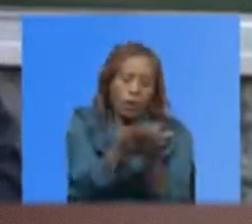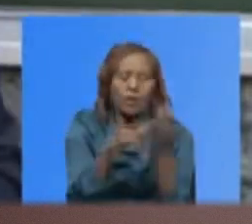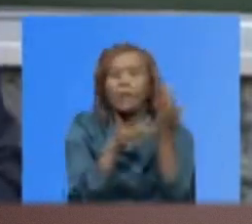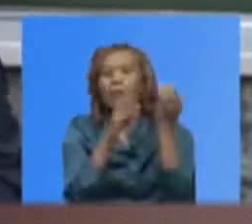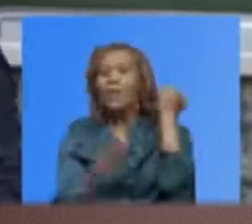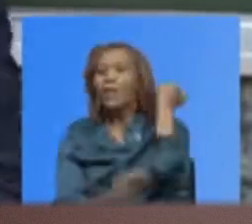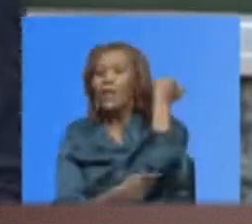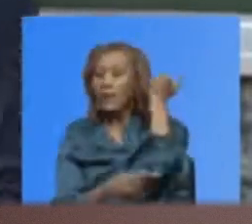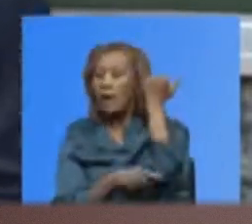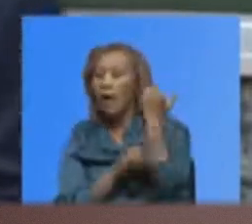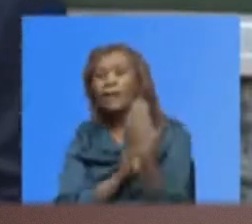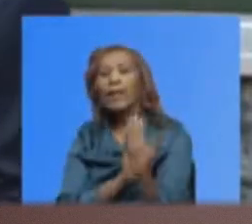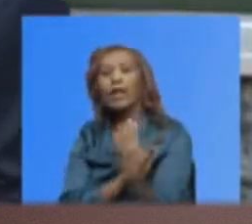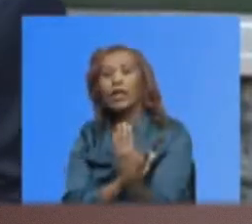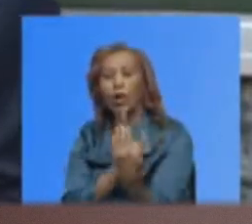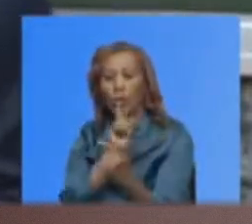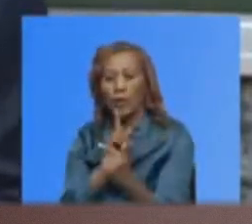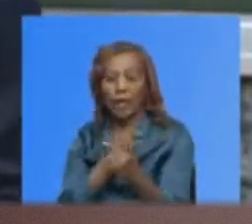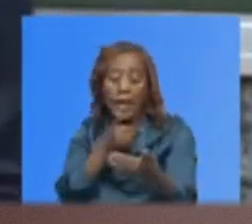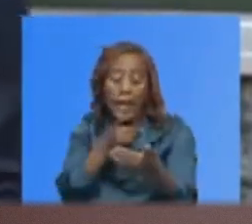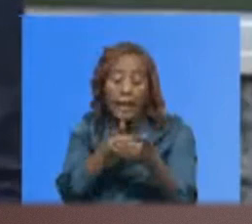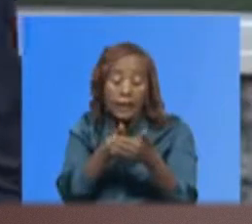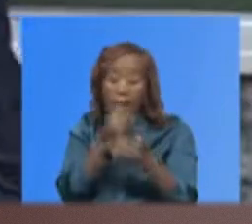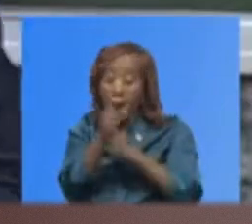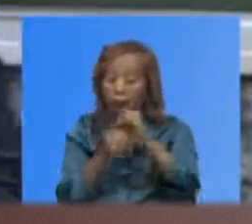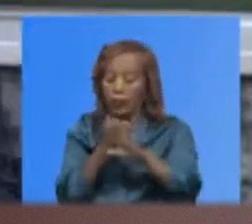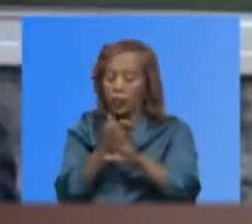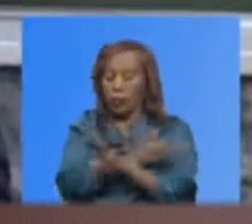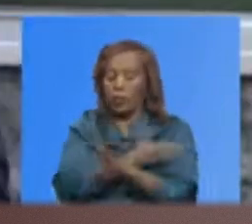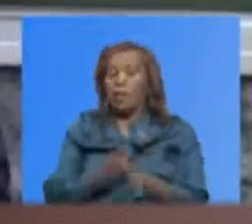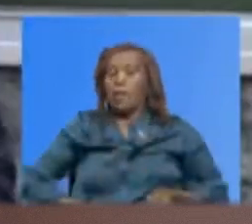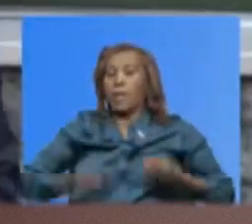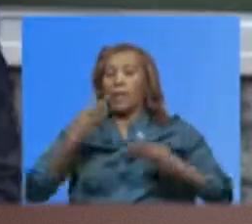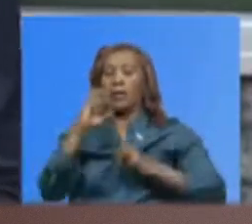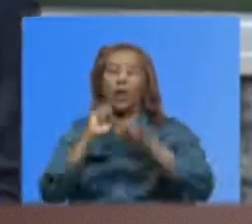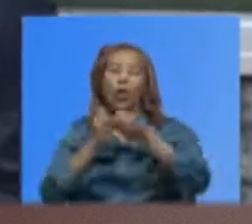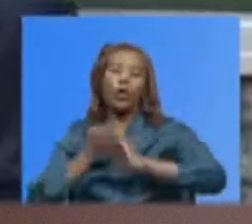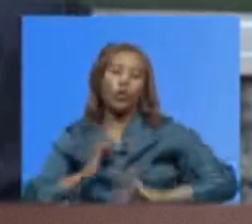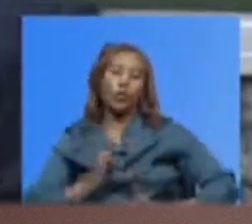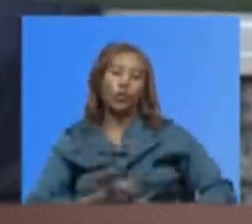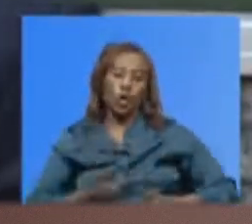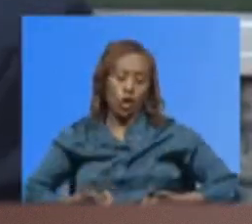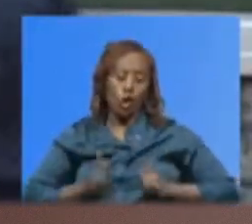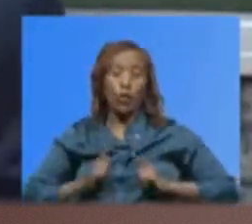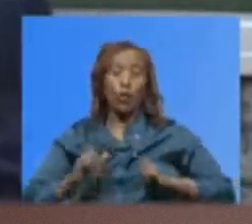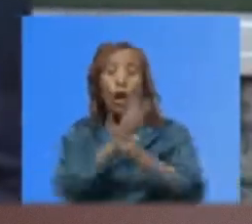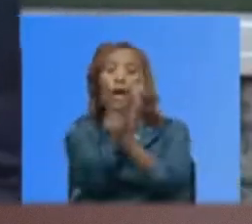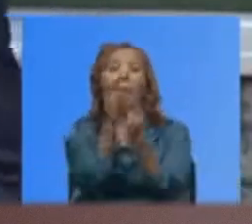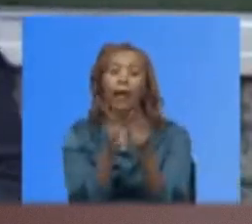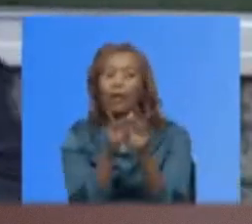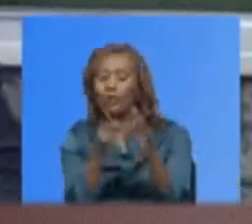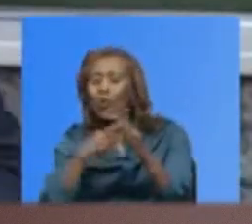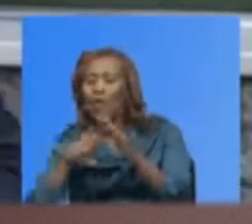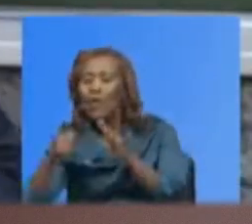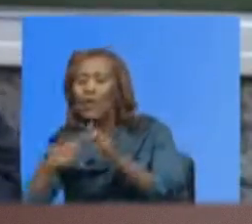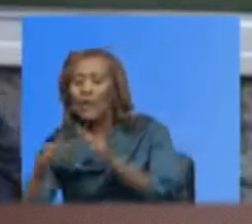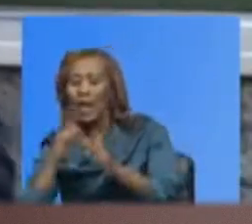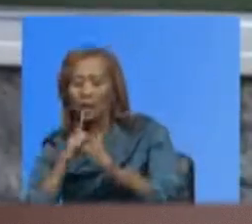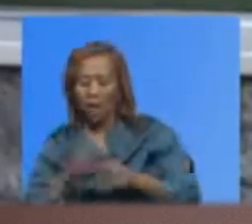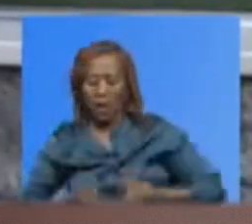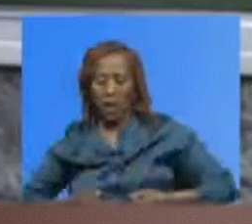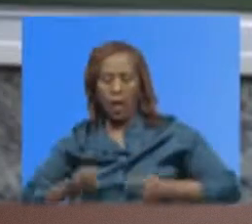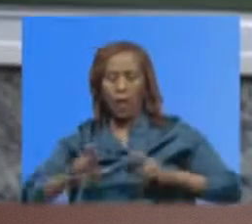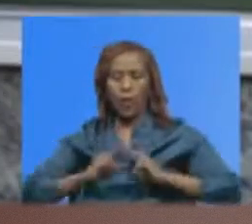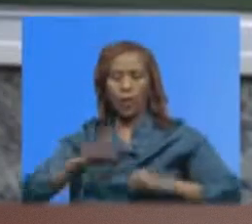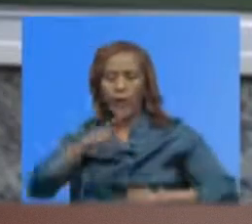ፈተና ደቅነውብናል። ከቅርብ አመታት ወዲህ በርካታ ወገኖቻችን ከመኖሪያ ቀያቸው ለመፈናቀል